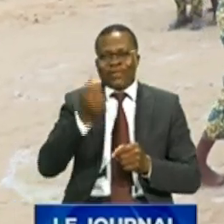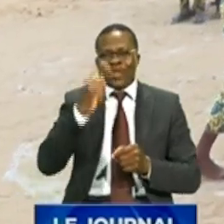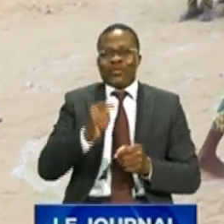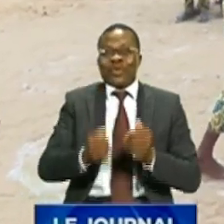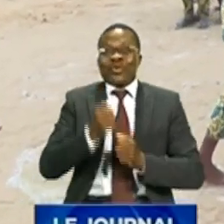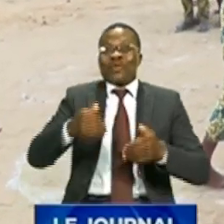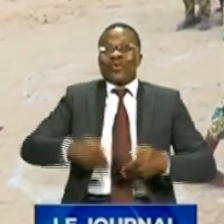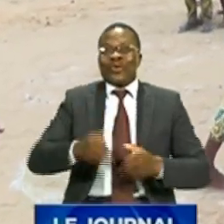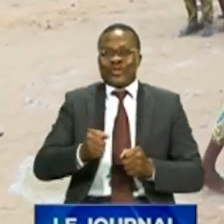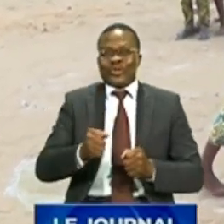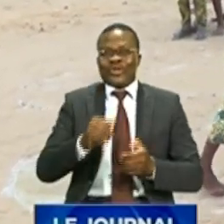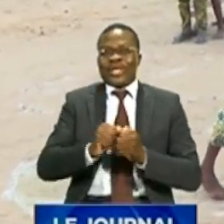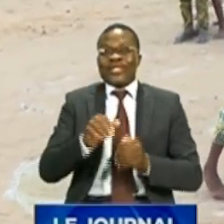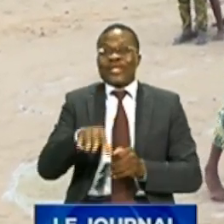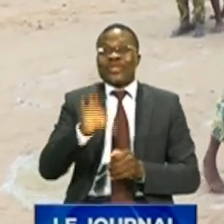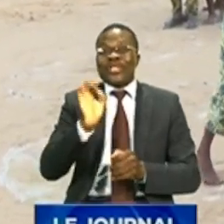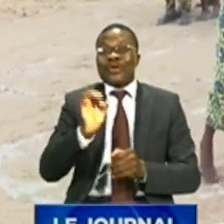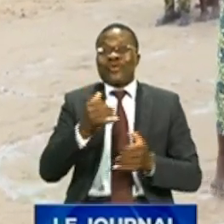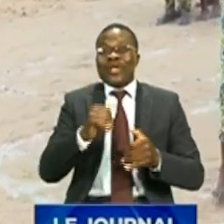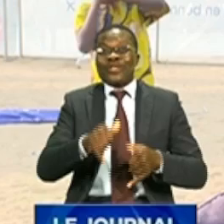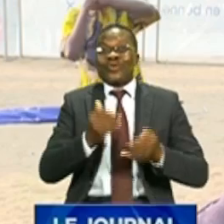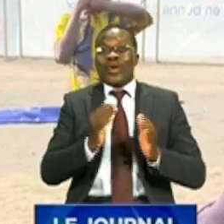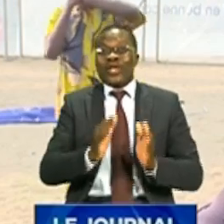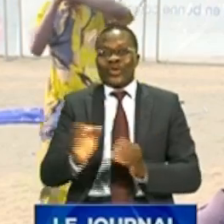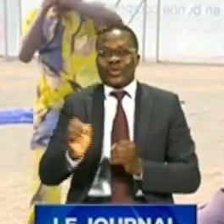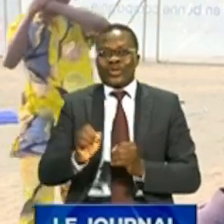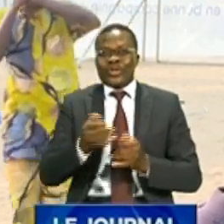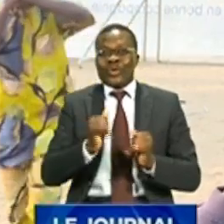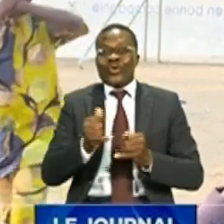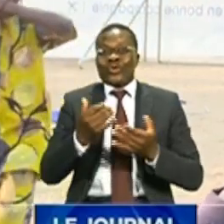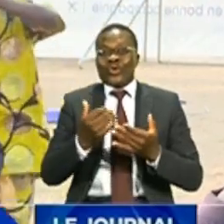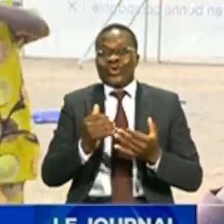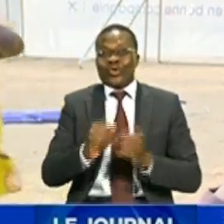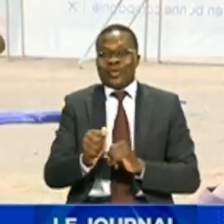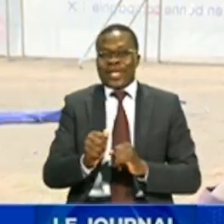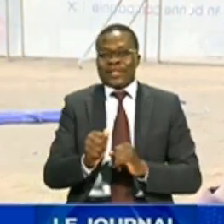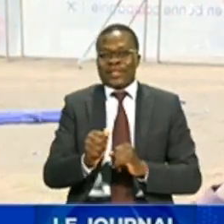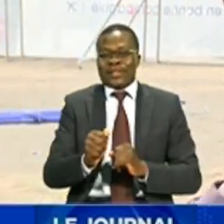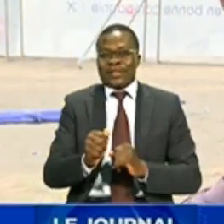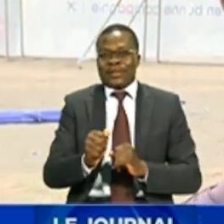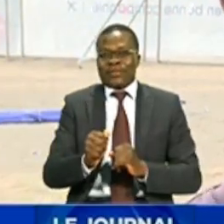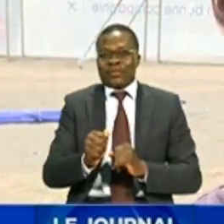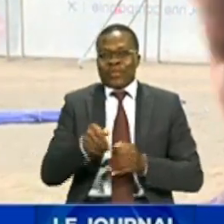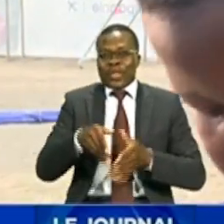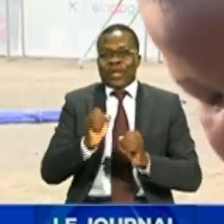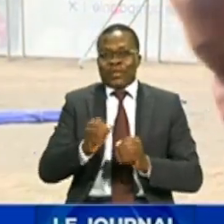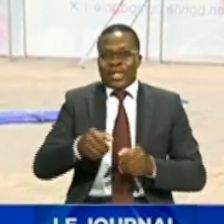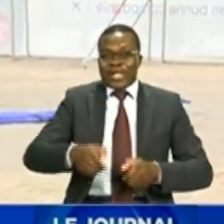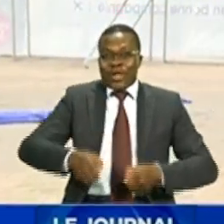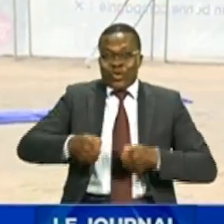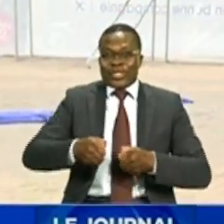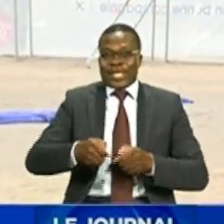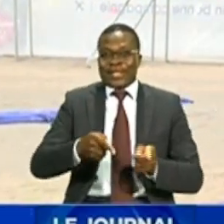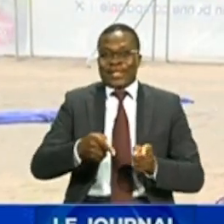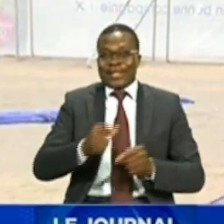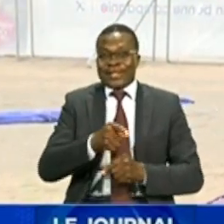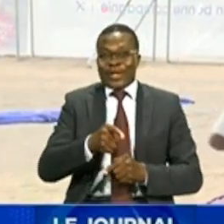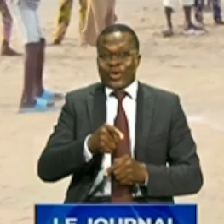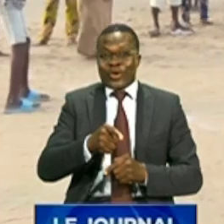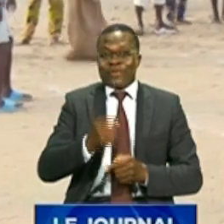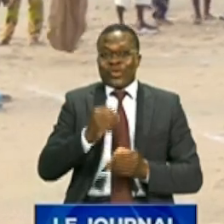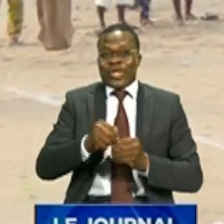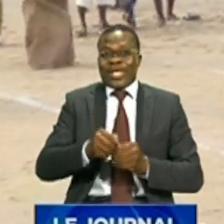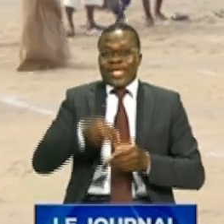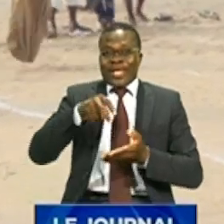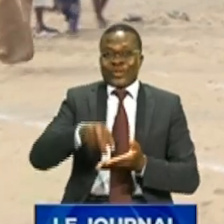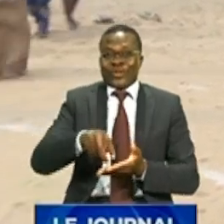plus jeunes, c'est une découverte joyeuse. Le jeu se passe en portant le sac pour et en